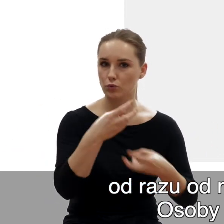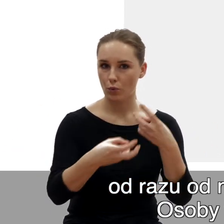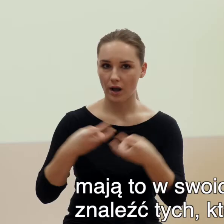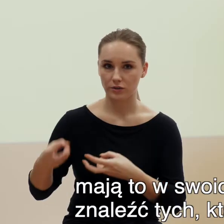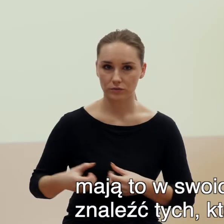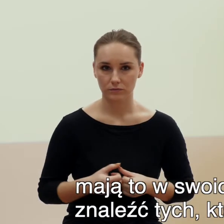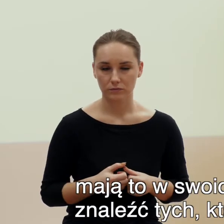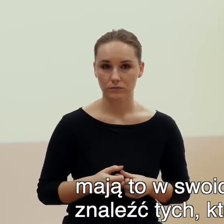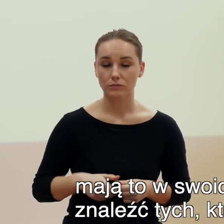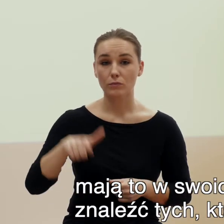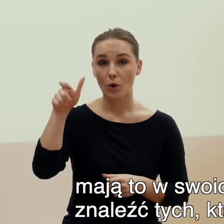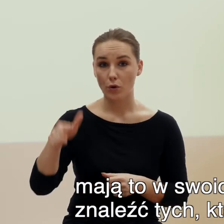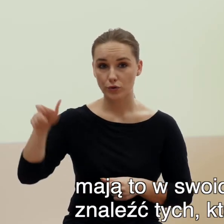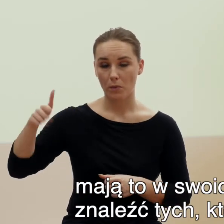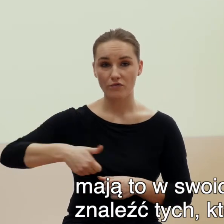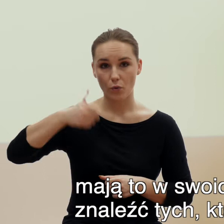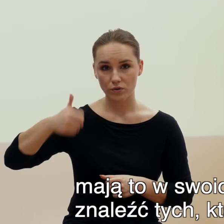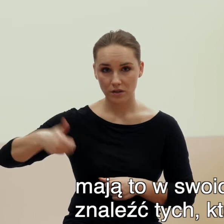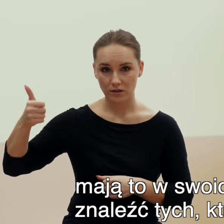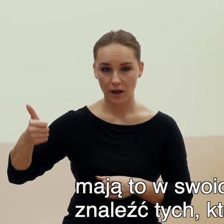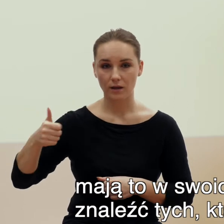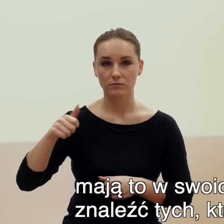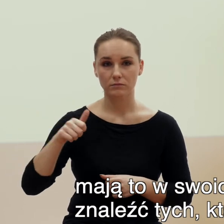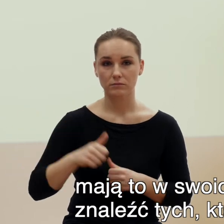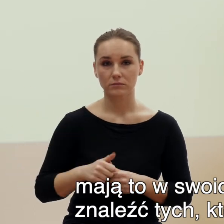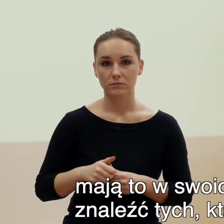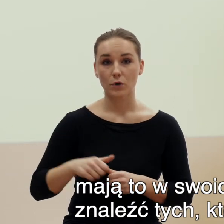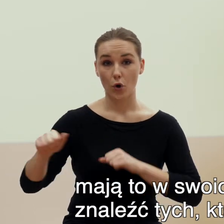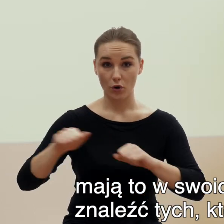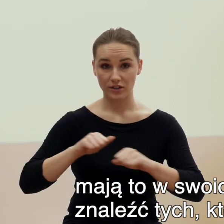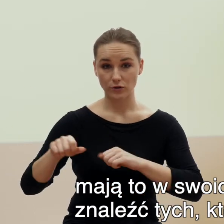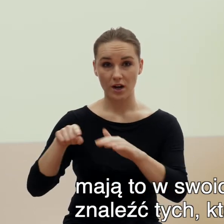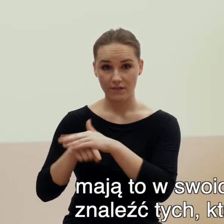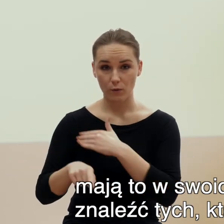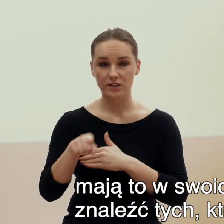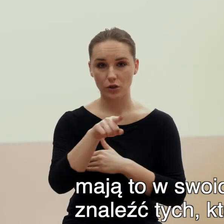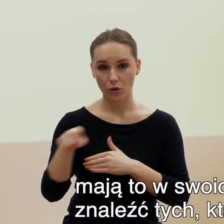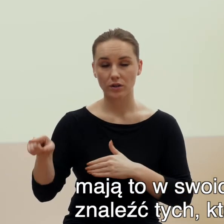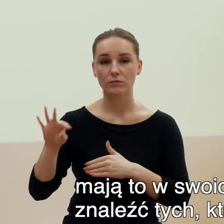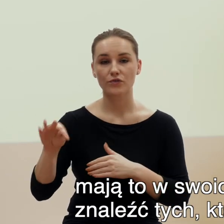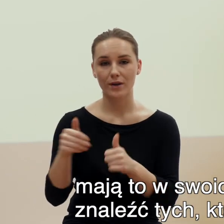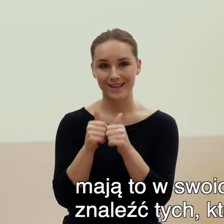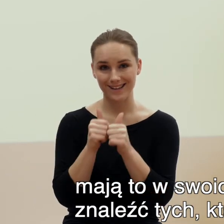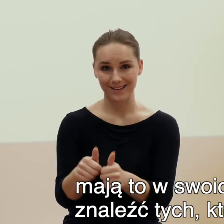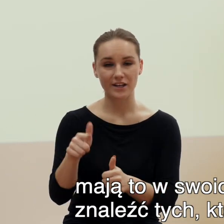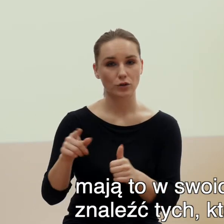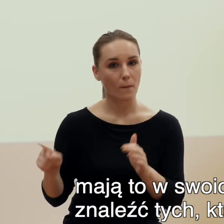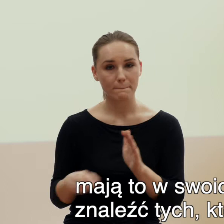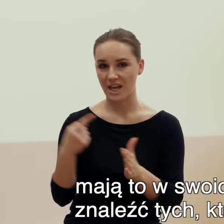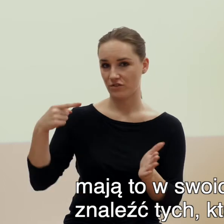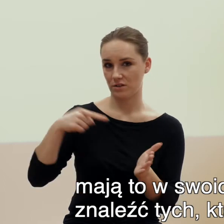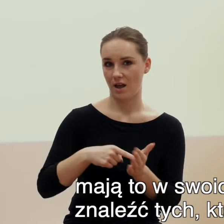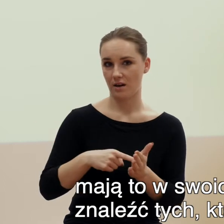ewakuacji mają to w swoich zadaniach jako jeden z pierwszych celów. Znaleźć tych, którzy będą